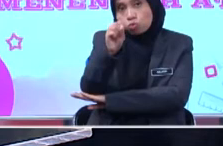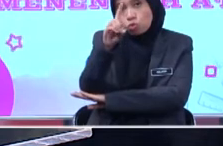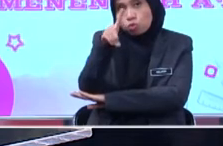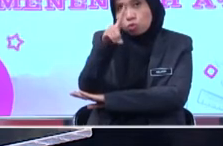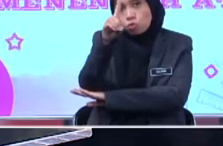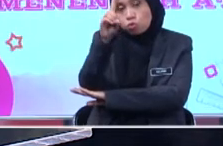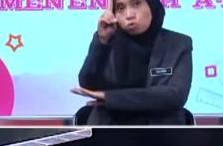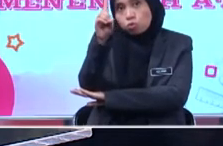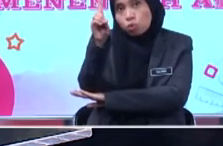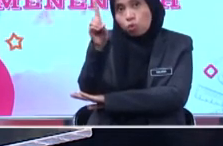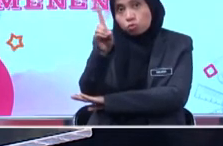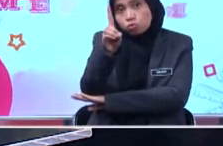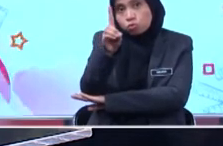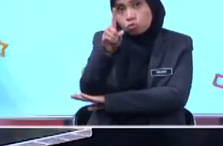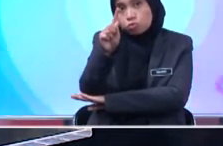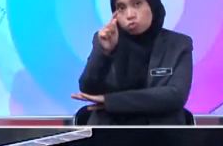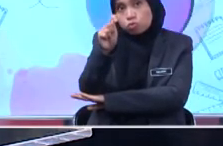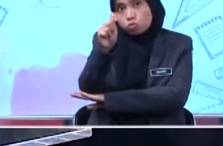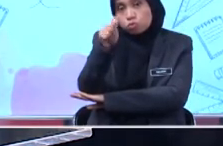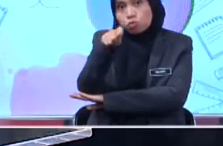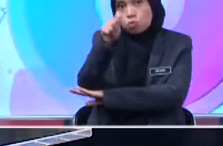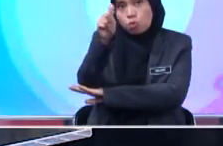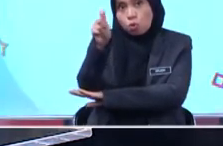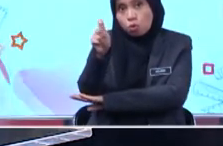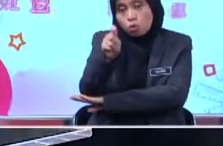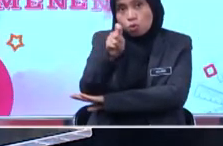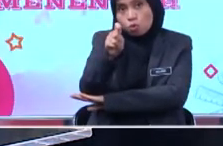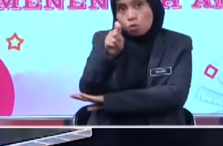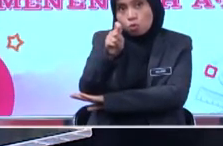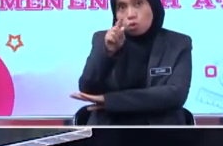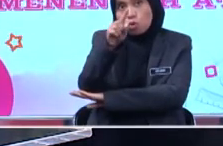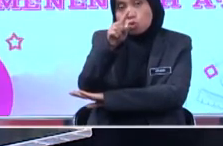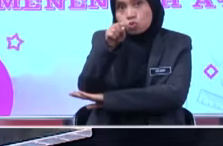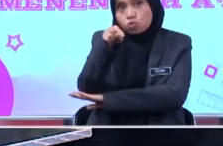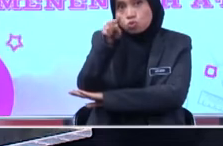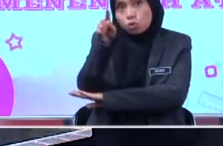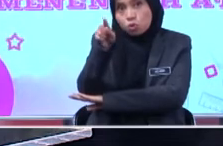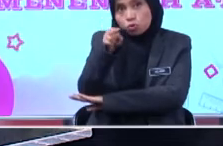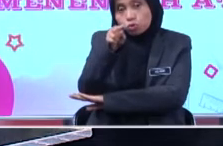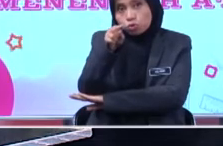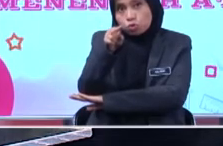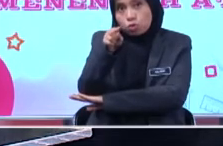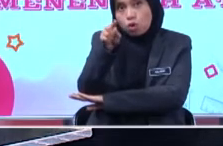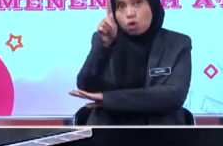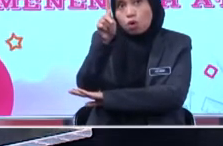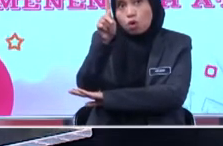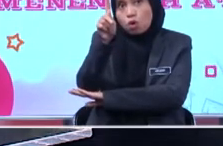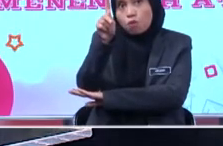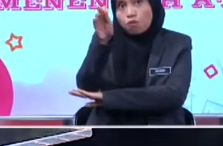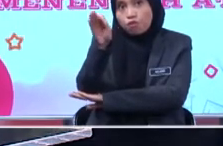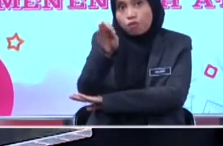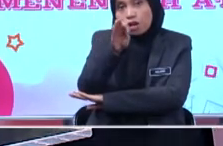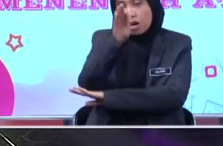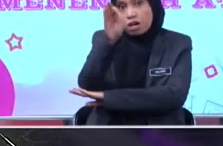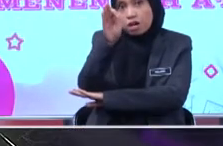proof Poko huruf w roba ruv cov dan asli huruf